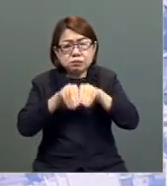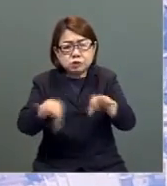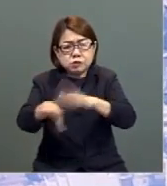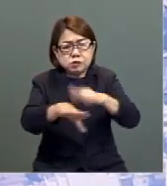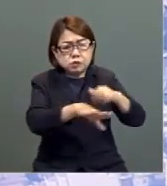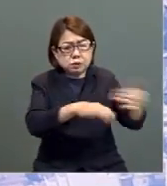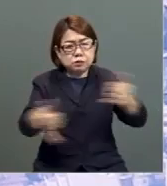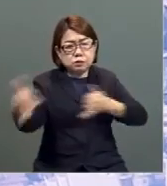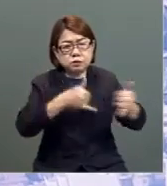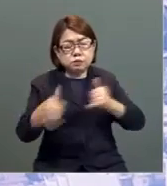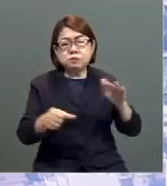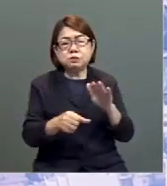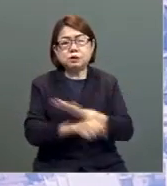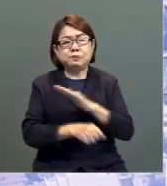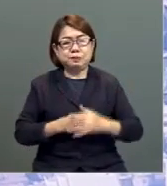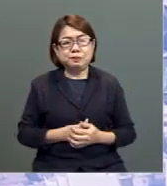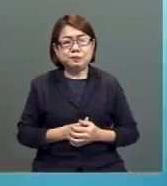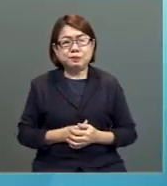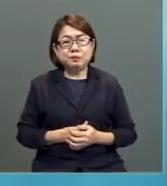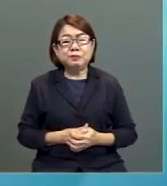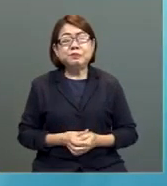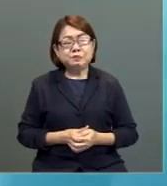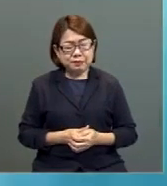ดายที่ร่วมมือกับภาครัฐนะครับใช้เวลาไม่นานทุกท่านก็เข้าสู่กระบวนการที่เราได้ว่าเป็นstate Conทีนซึ่งเป็นสิ่งที่ทำให้เรามั่นใจมากขึ้นว่า